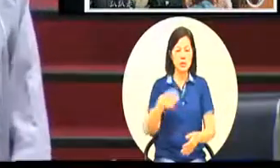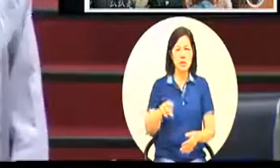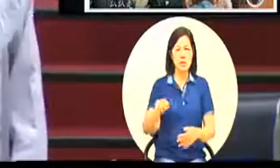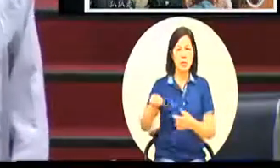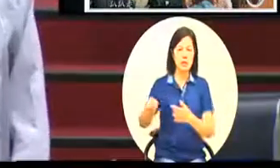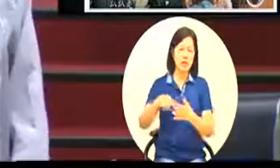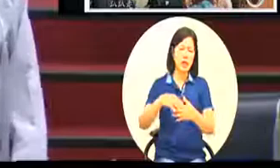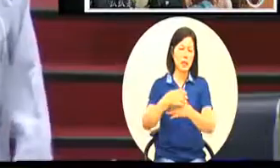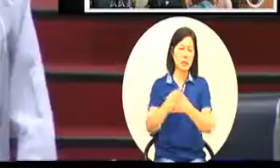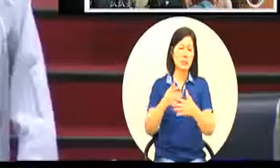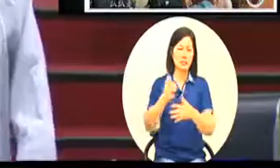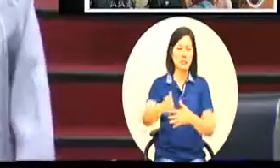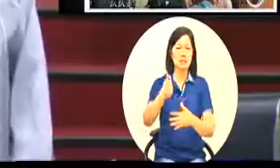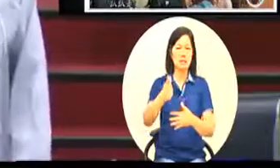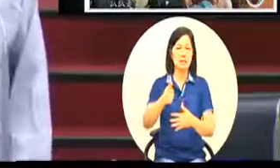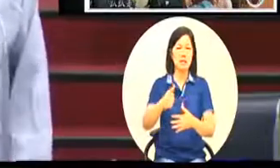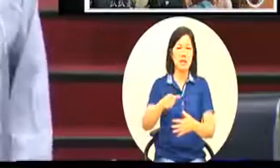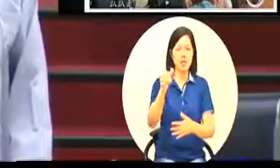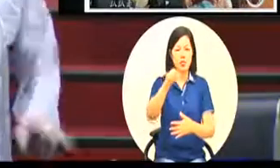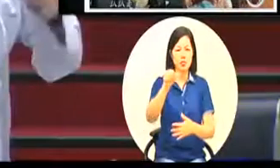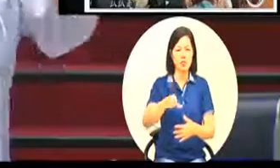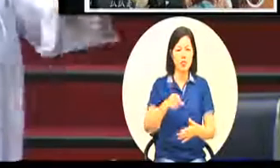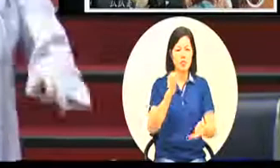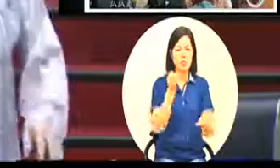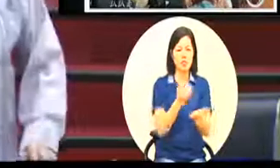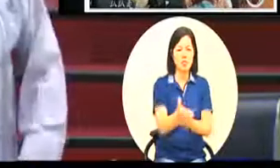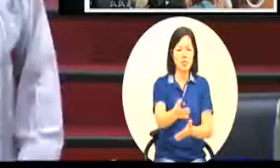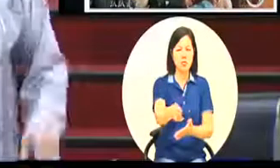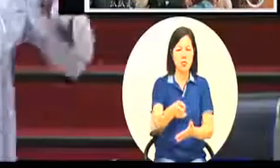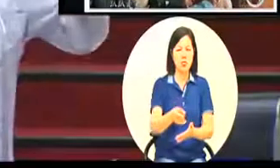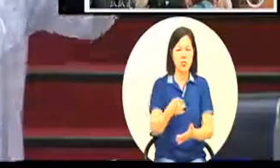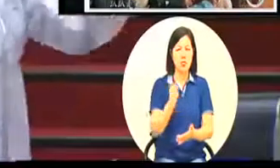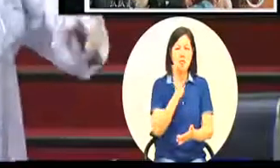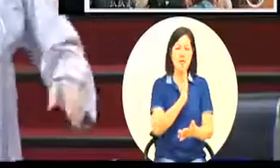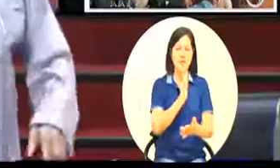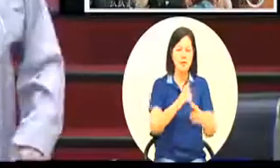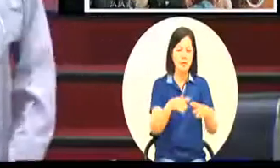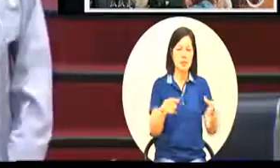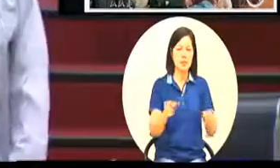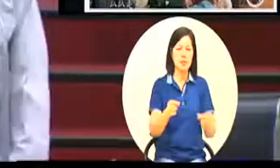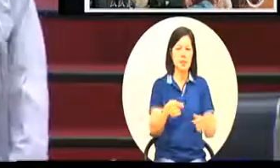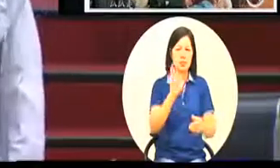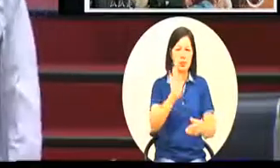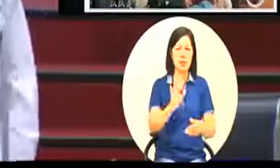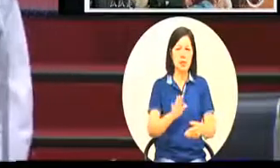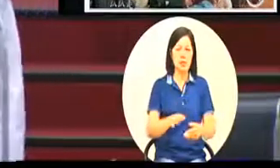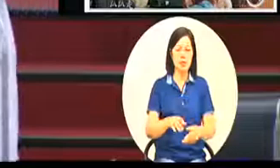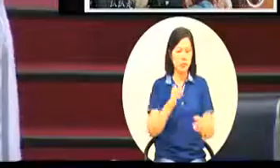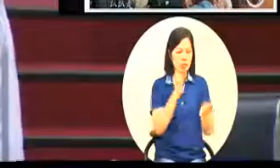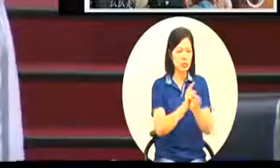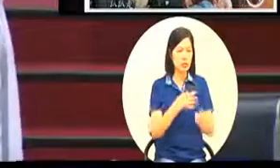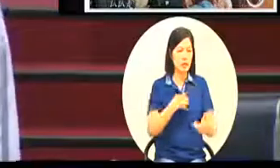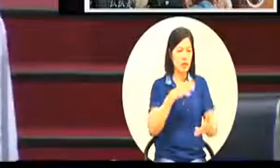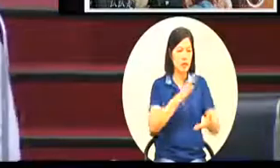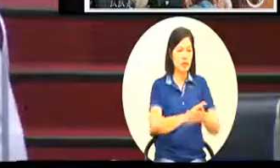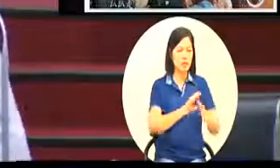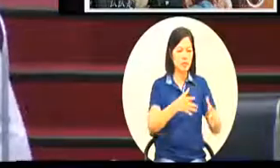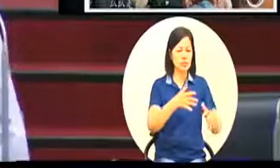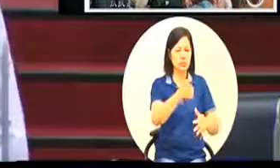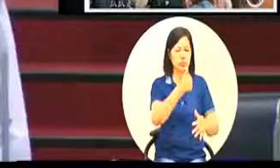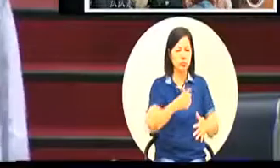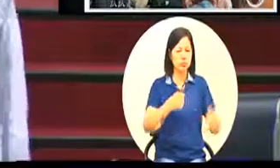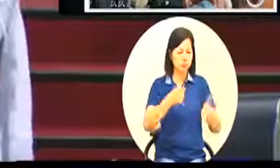输5000外，废票加万呐，我反有选，这对阿扁总统不忠嘛？啊，这款人社会无义